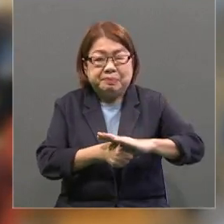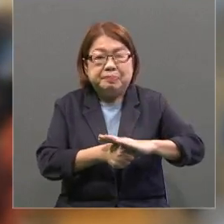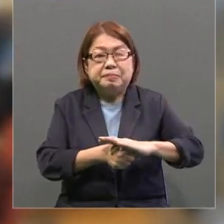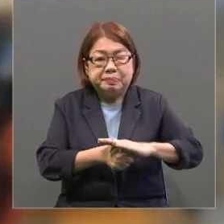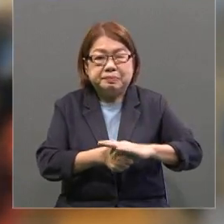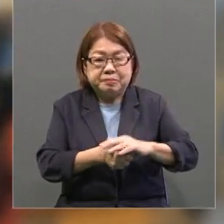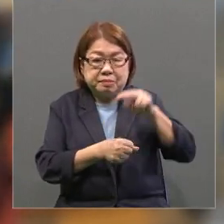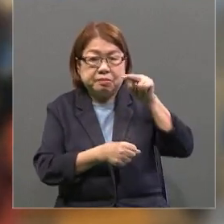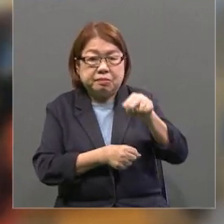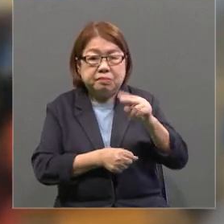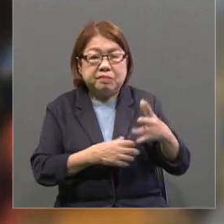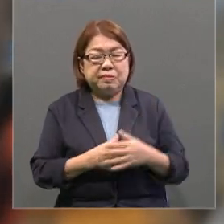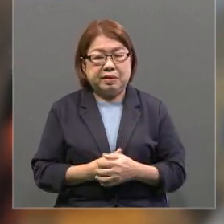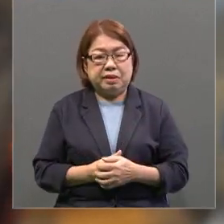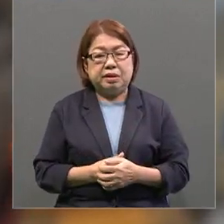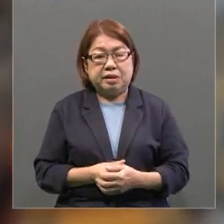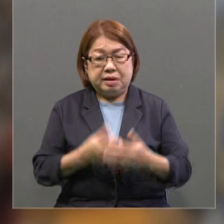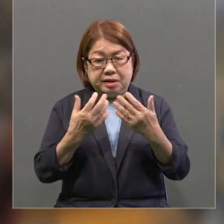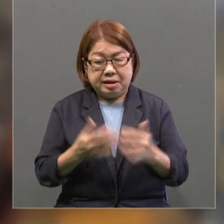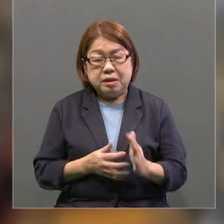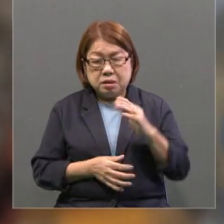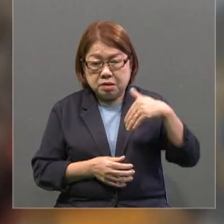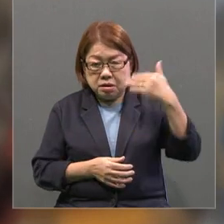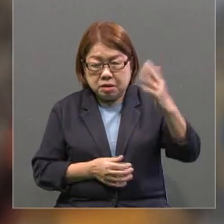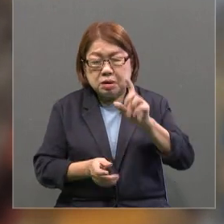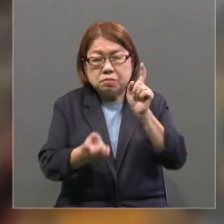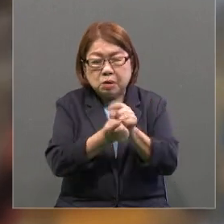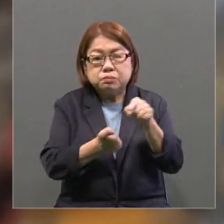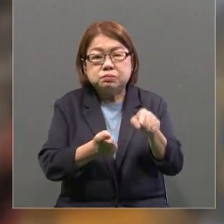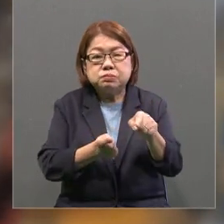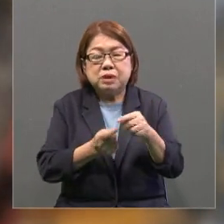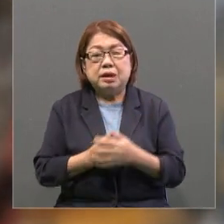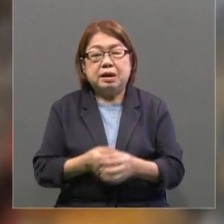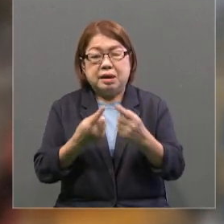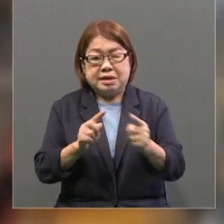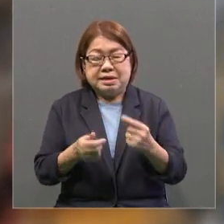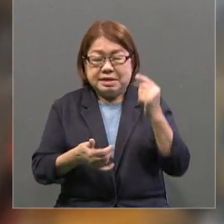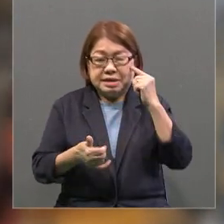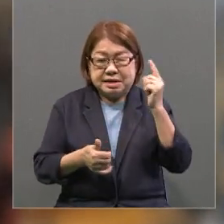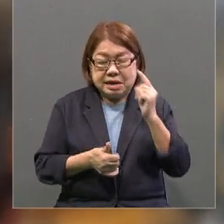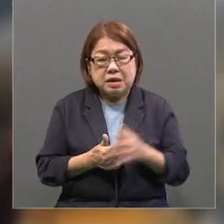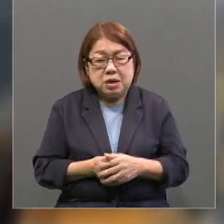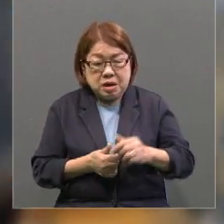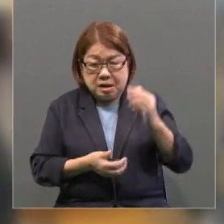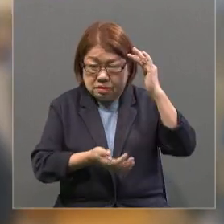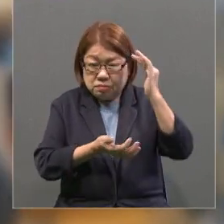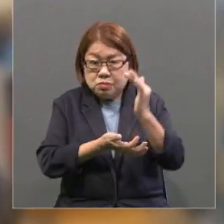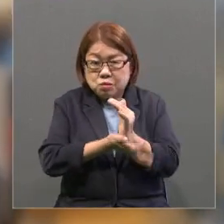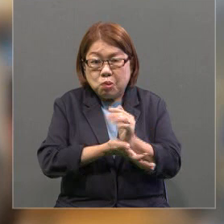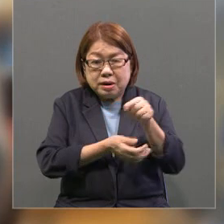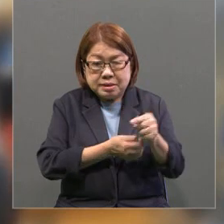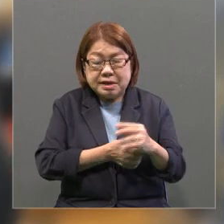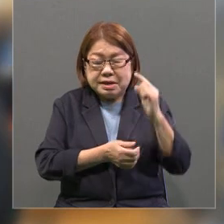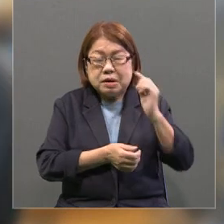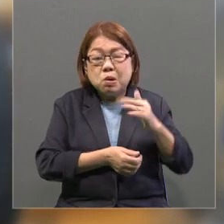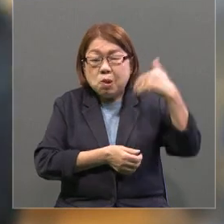แก่ศพหรือสภาพแวดล้อมในที่พบศพก่อนที่การชันสูตรพลิกศพจะเสร็จสิ้นในประการที่น่าจะทำให้การชันสูตรพลิกศพหรือผลทาง